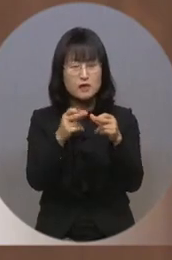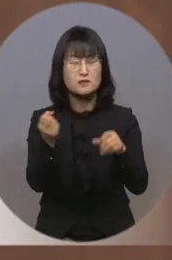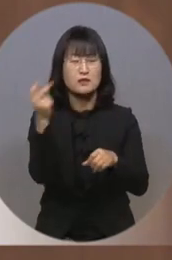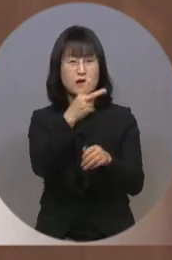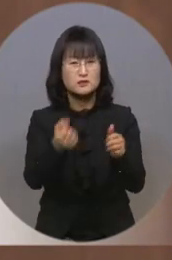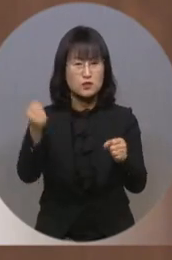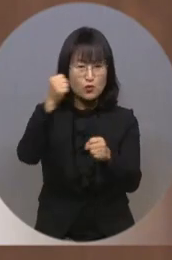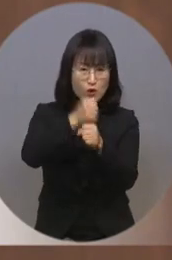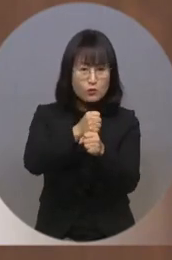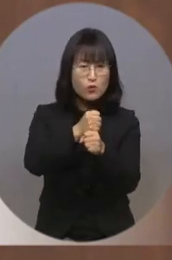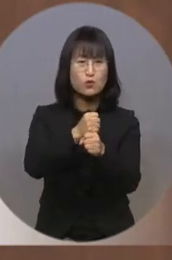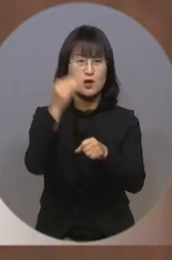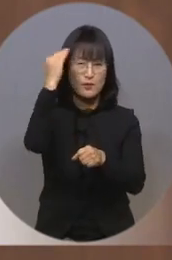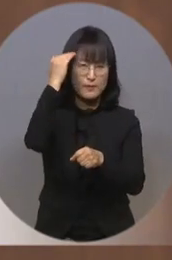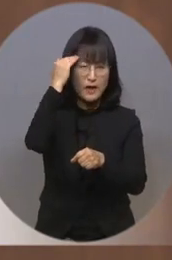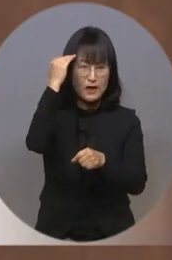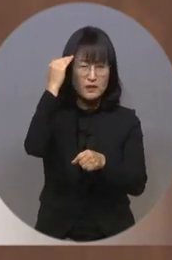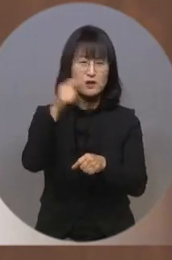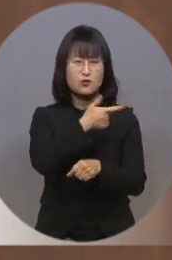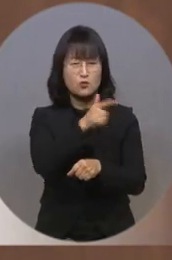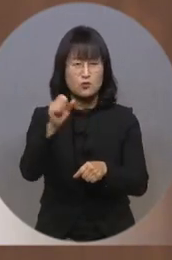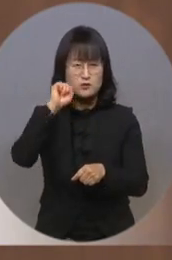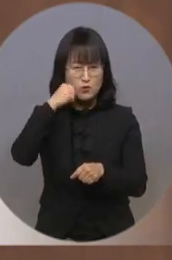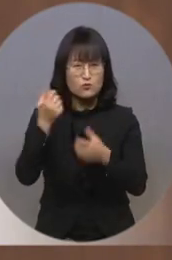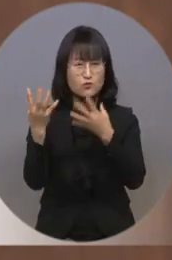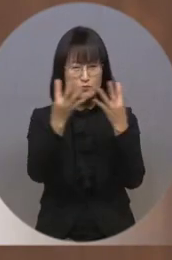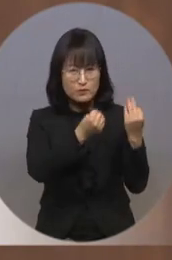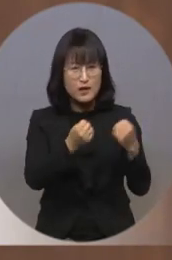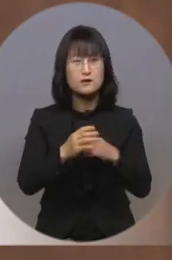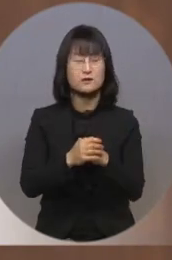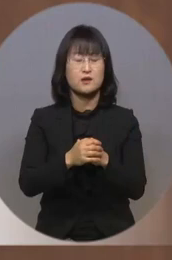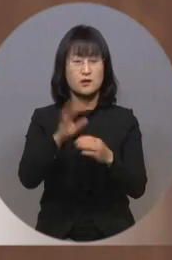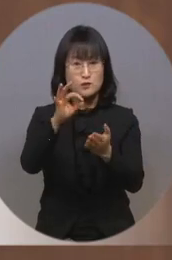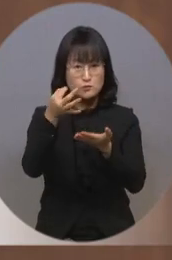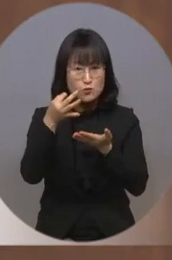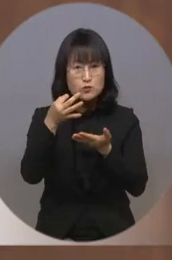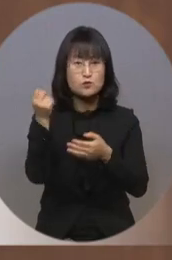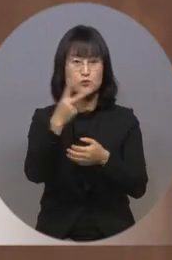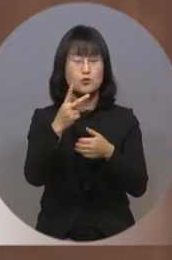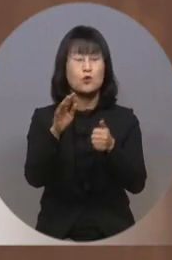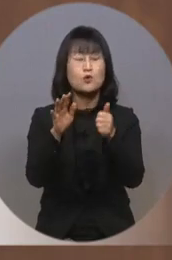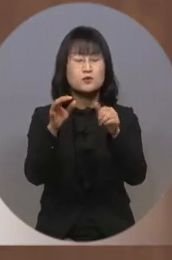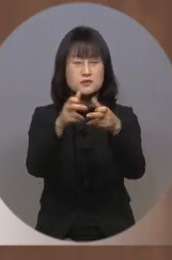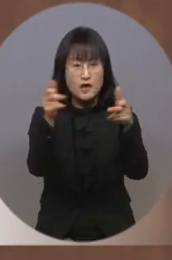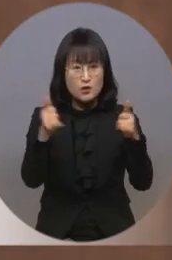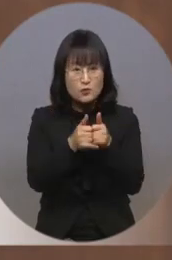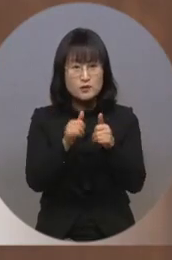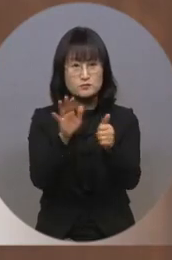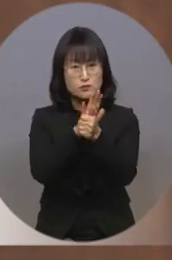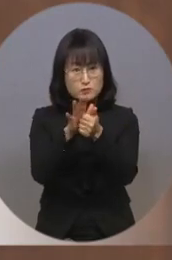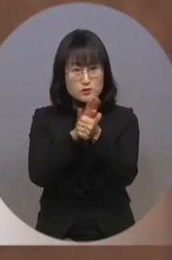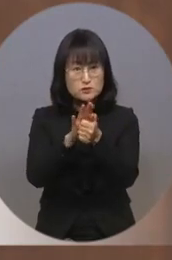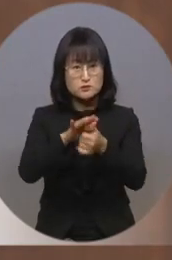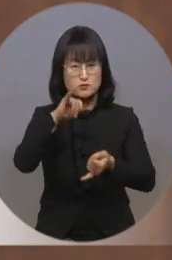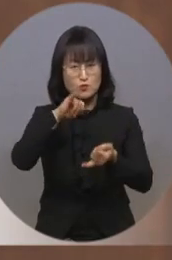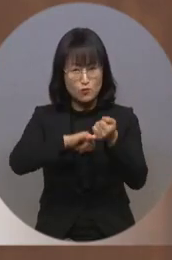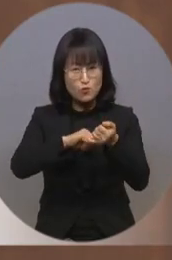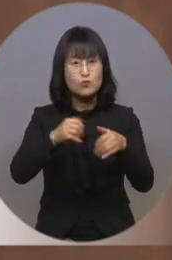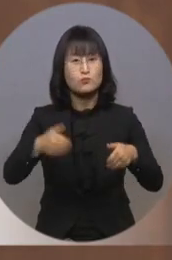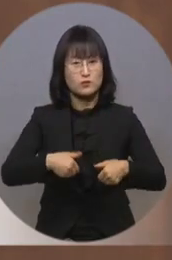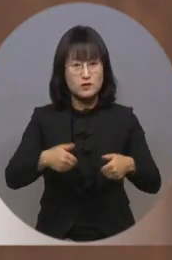걸림돌이 존재하고 있습니다 소득보장과 사회 서비스 등 필수적인 지원은